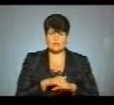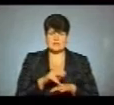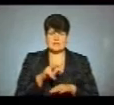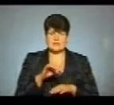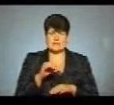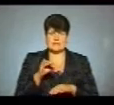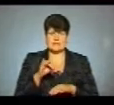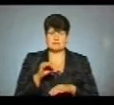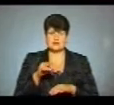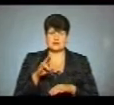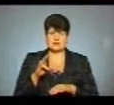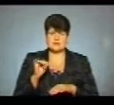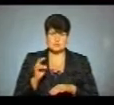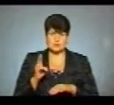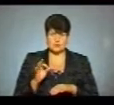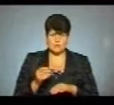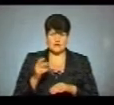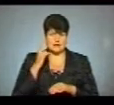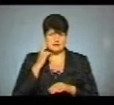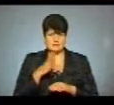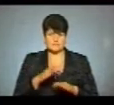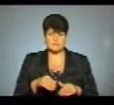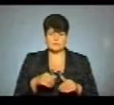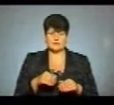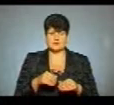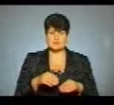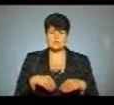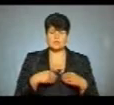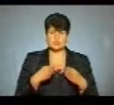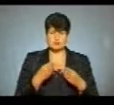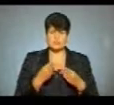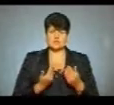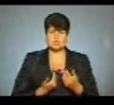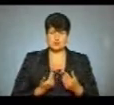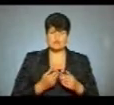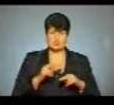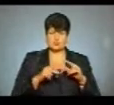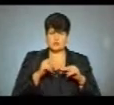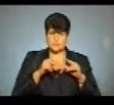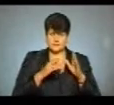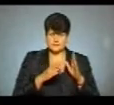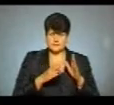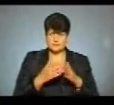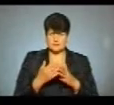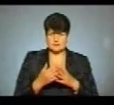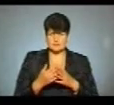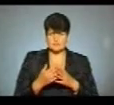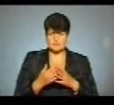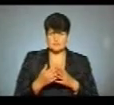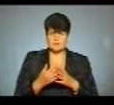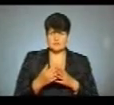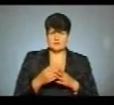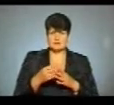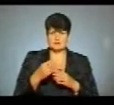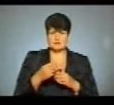Липницького і Київській відводиться під багатоквартирну житлову забудову порядка від 10 до 14 поверхів.